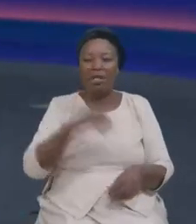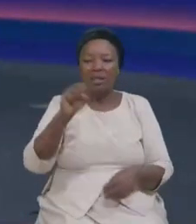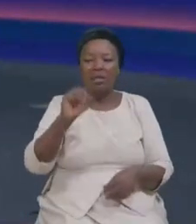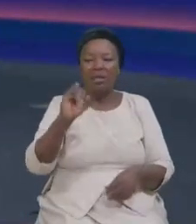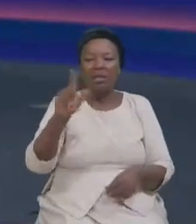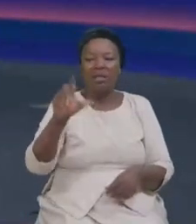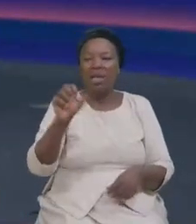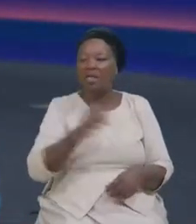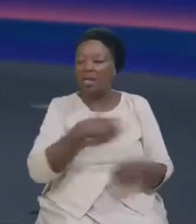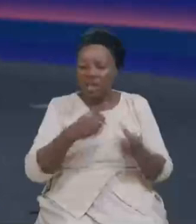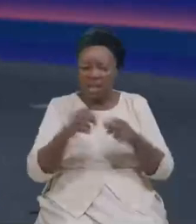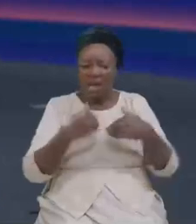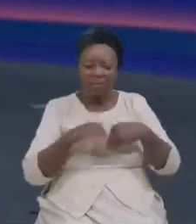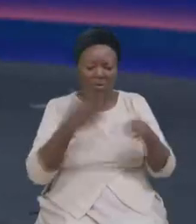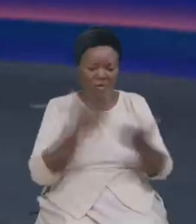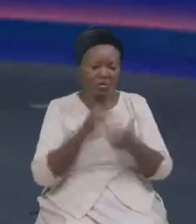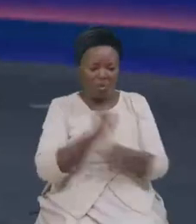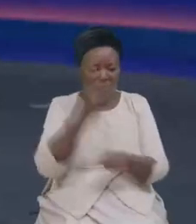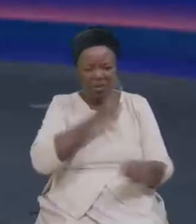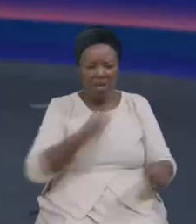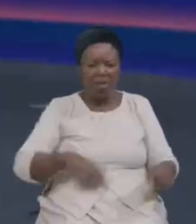la bonne œuvre qu'ils avaient faite pour le Seigneur était